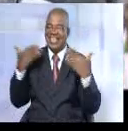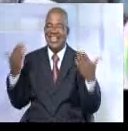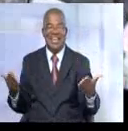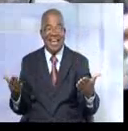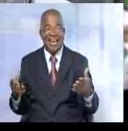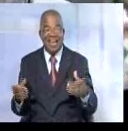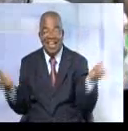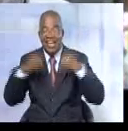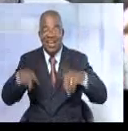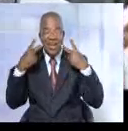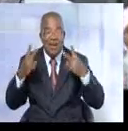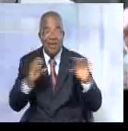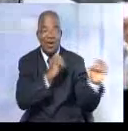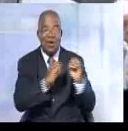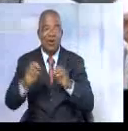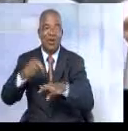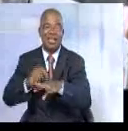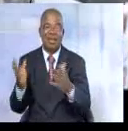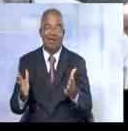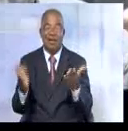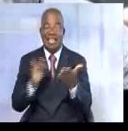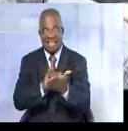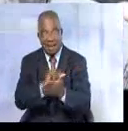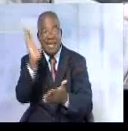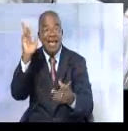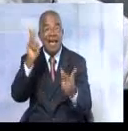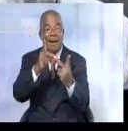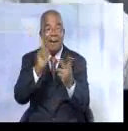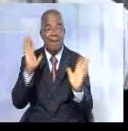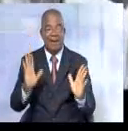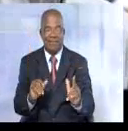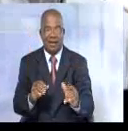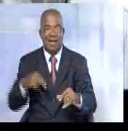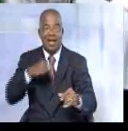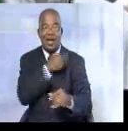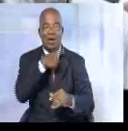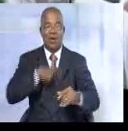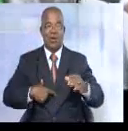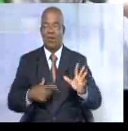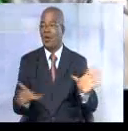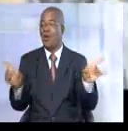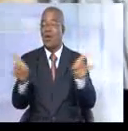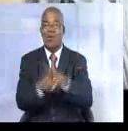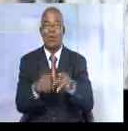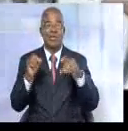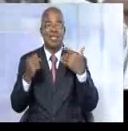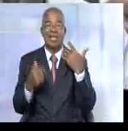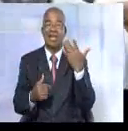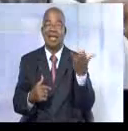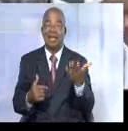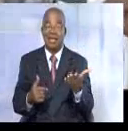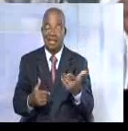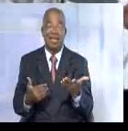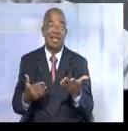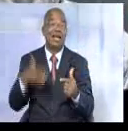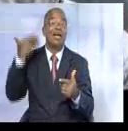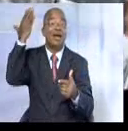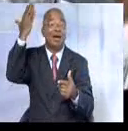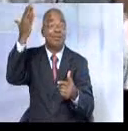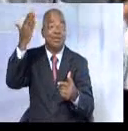j'ai vu l'organisation, c'est parfait. Et nous souhaitons aussi que pour l'an prochain soit plus